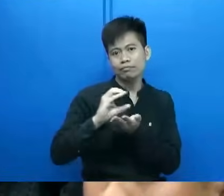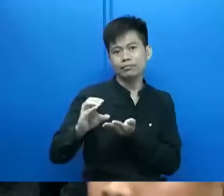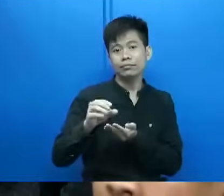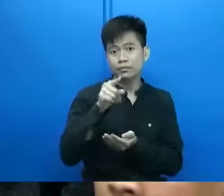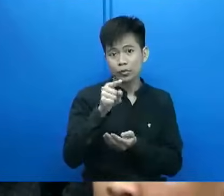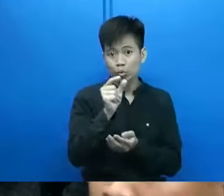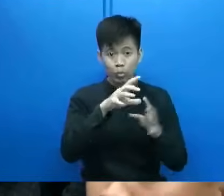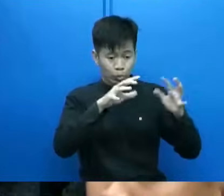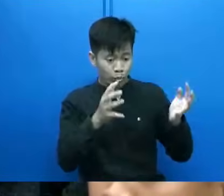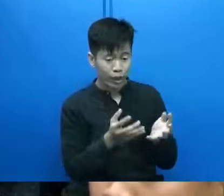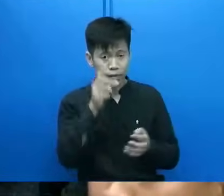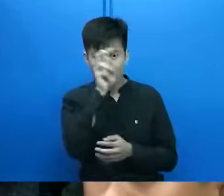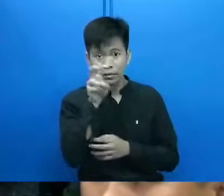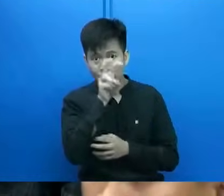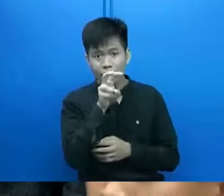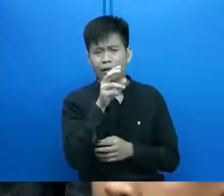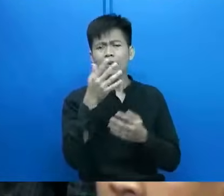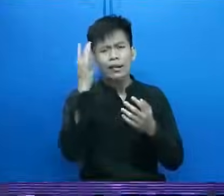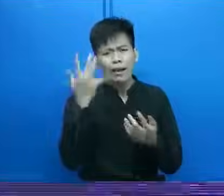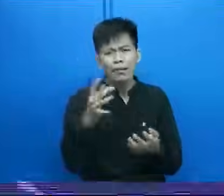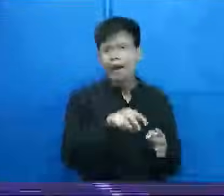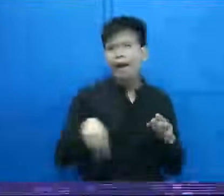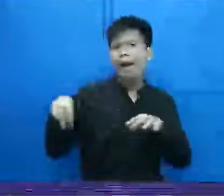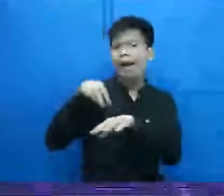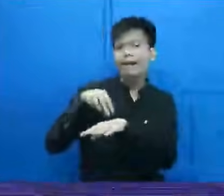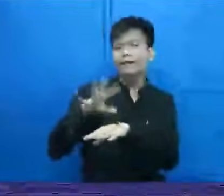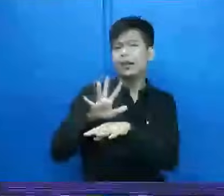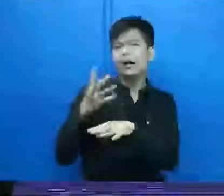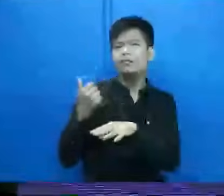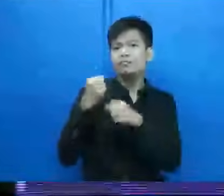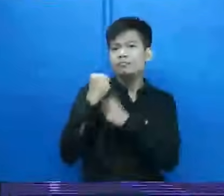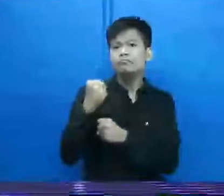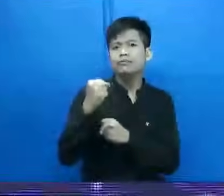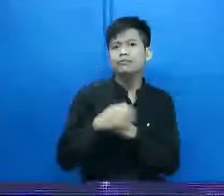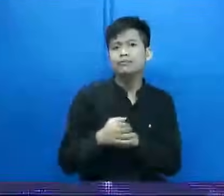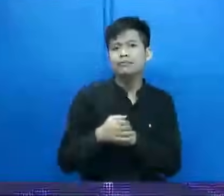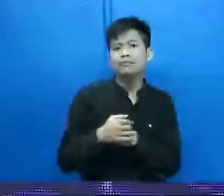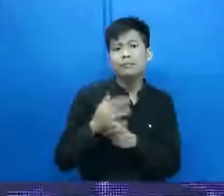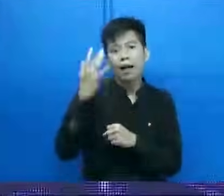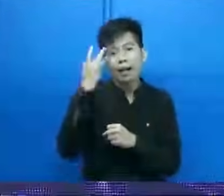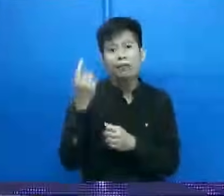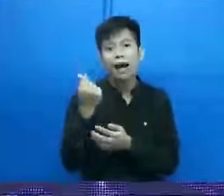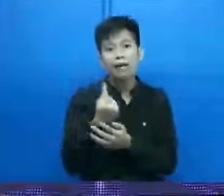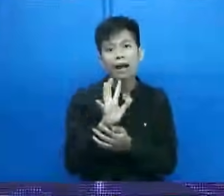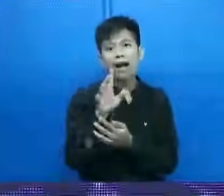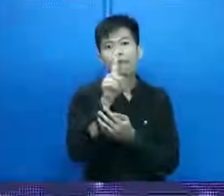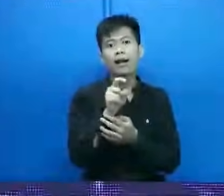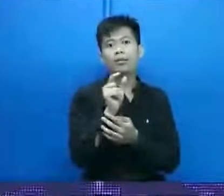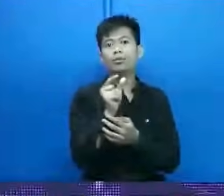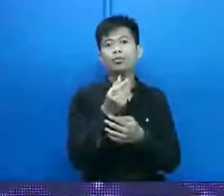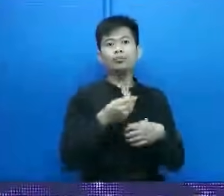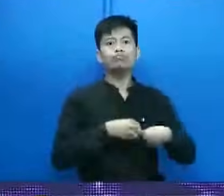Antum untuk dunia saja dicari-cari. Kenapa untuk akhirat kita memperjualbelikan diri kita? Kenapa harta kita enggak dipakai buat surga